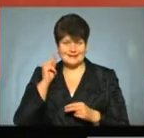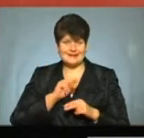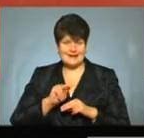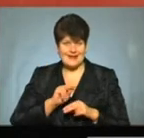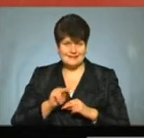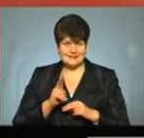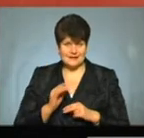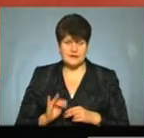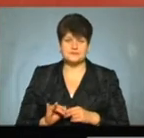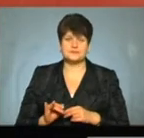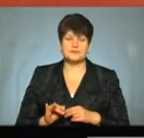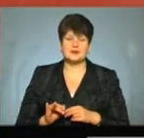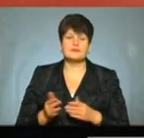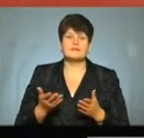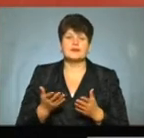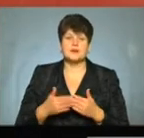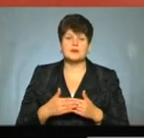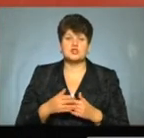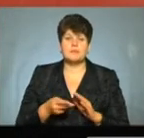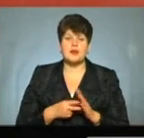можливо. Які найближчі плани?